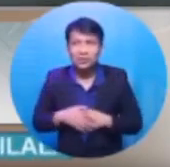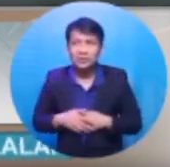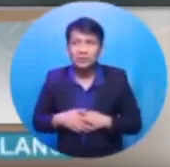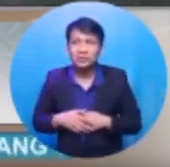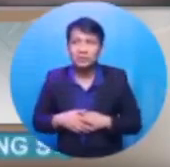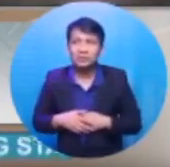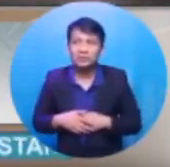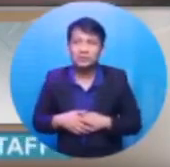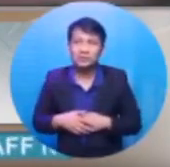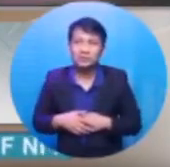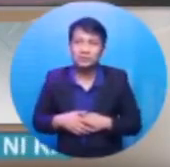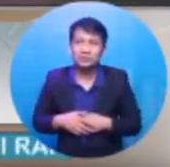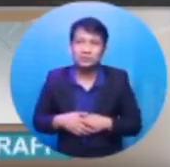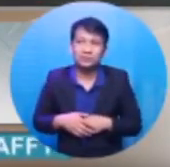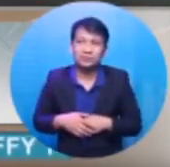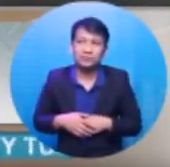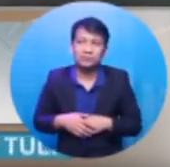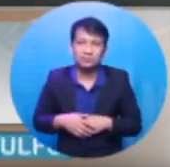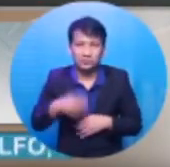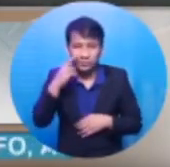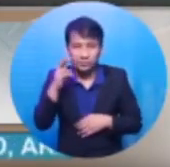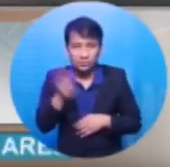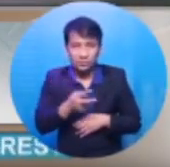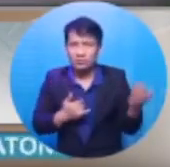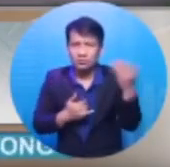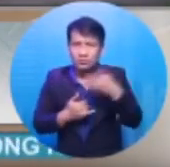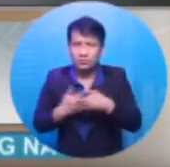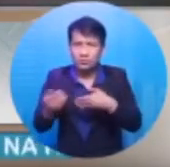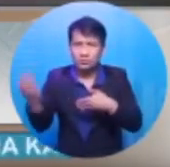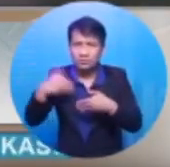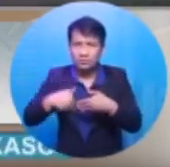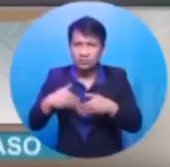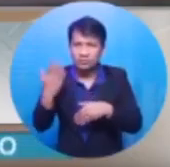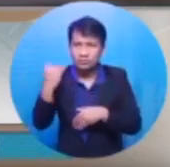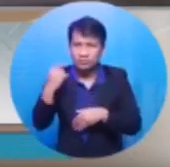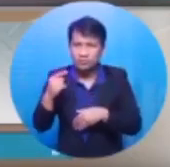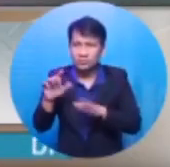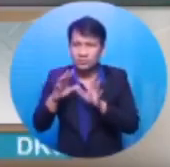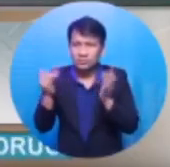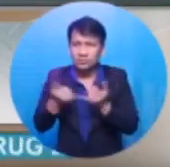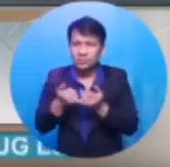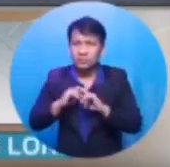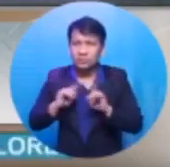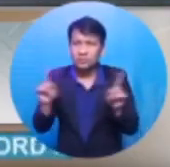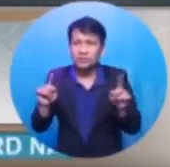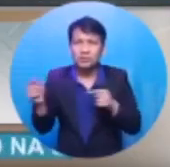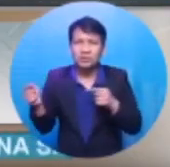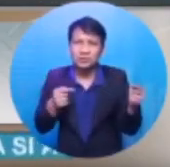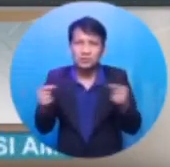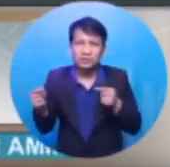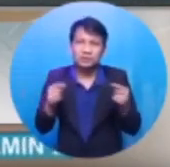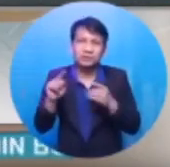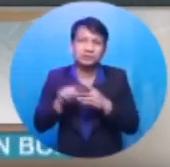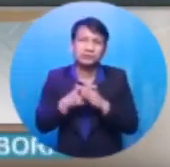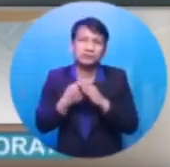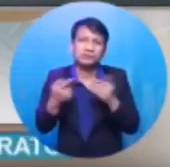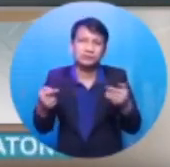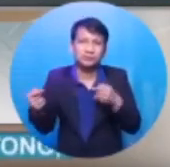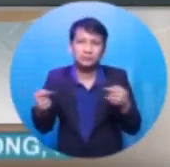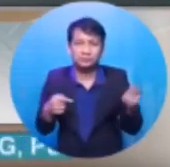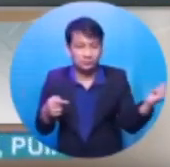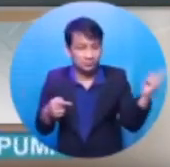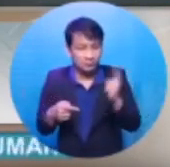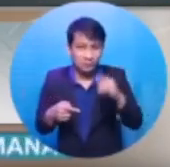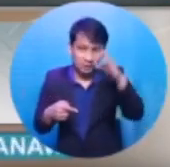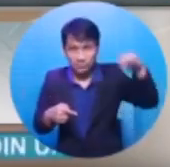mask. Ayun lang nga po eh. Kita namin sa video po. Anong dahilan ba sila pumunta doon? Gawa po ng Away Bata nagsimula and then sumali na